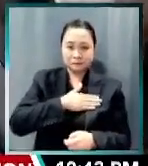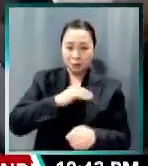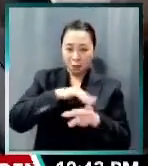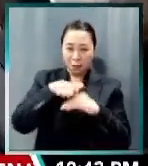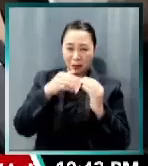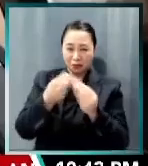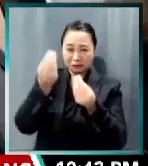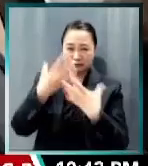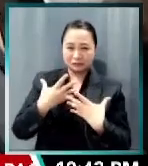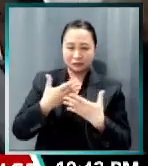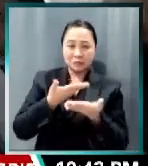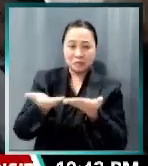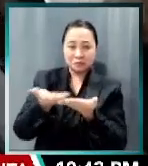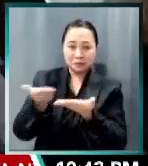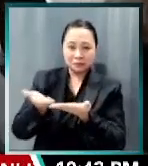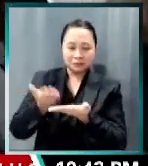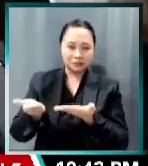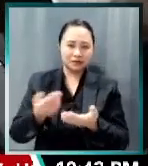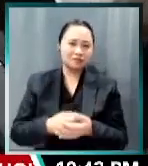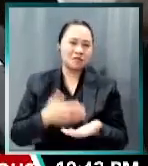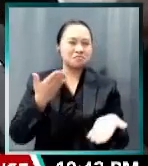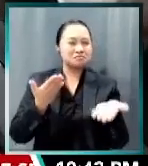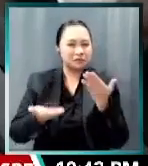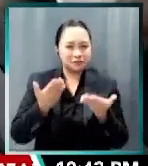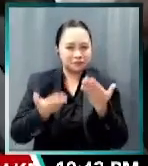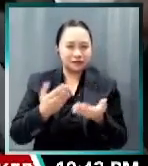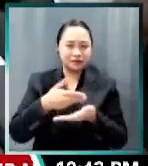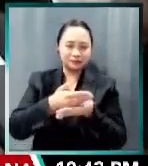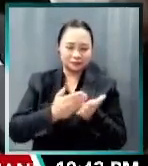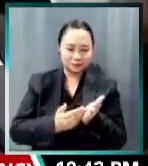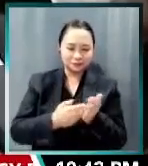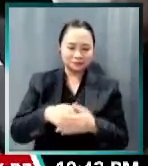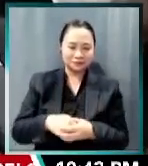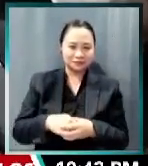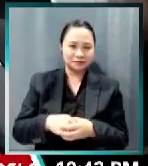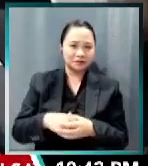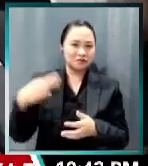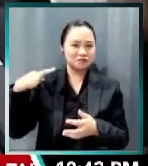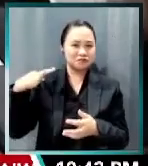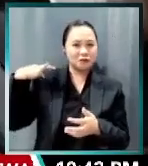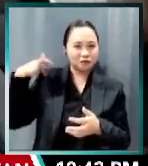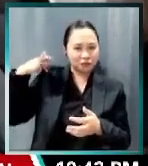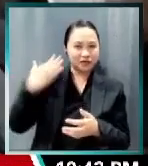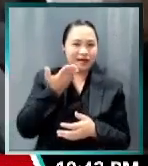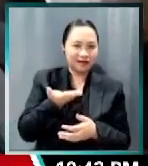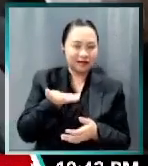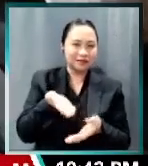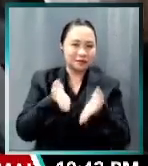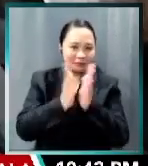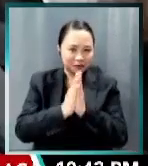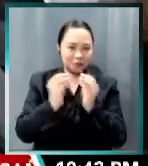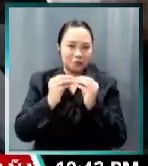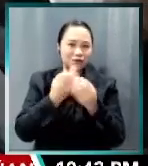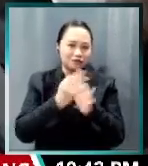binibili, kaya nga lang maraming sektor na nag-volunteer kagad at humingi ng black screening. Yun